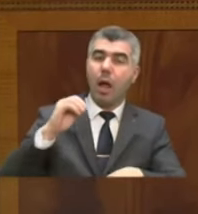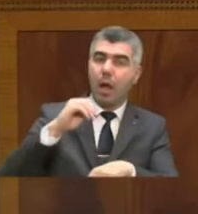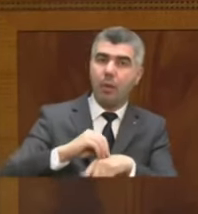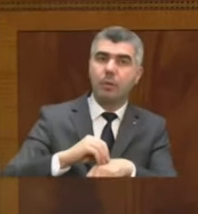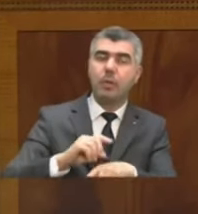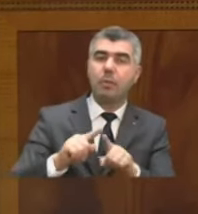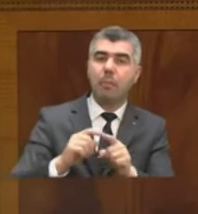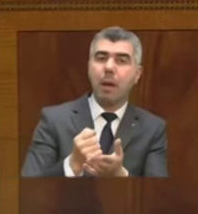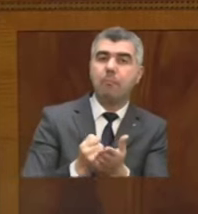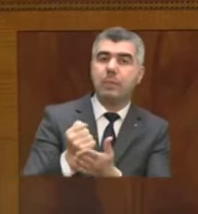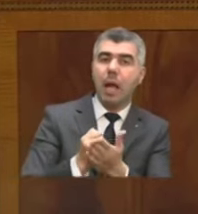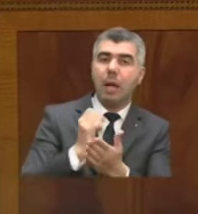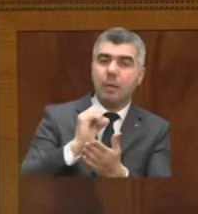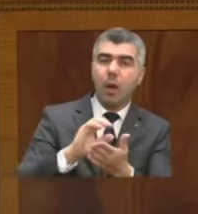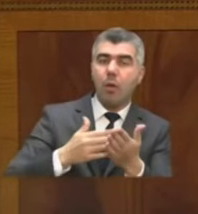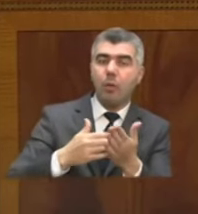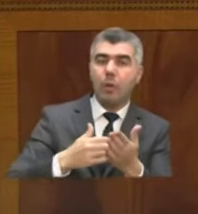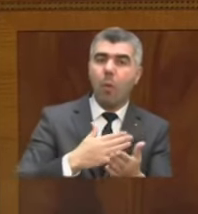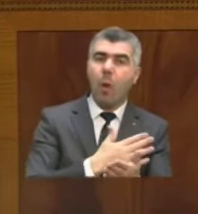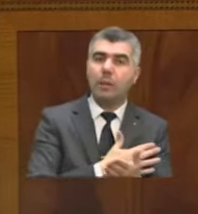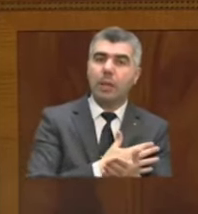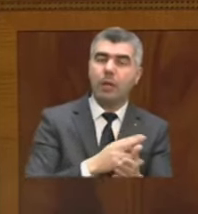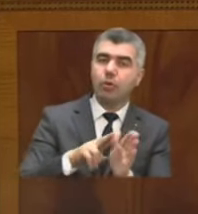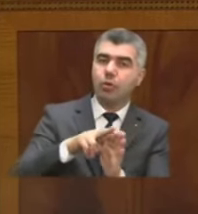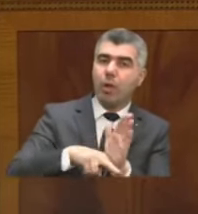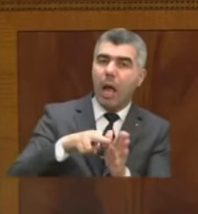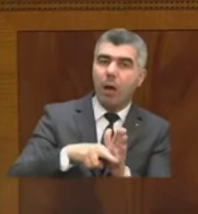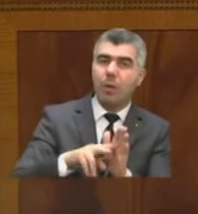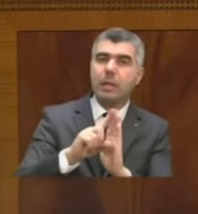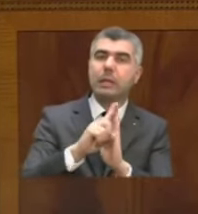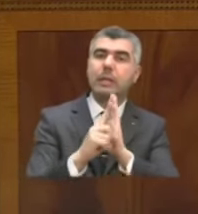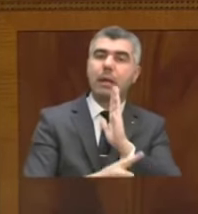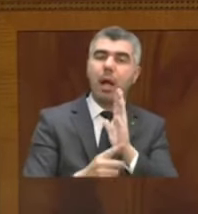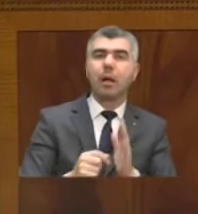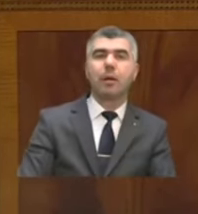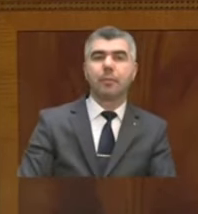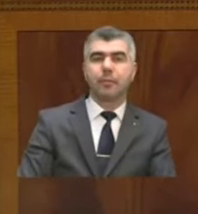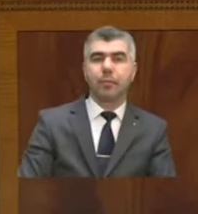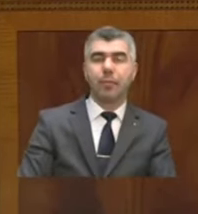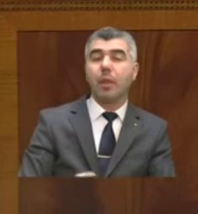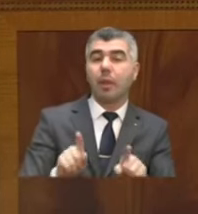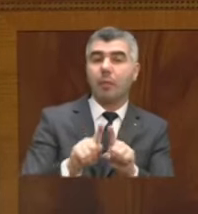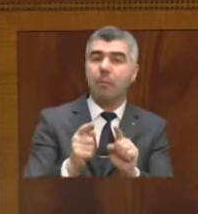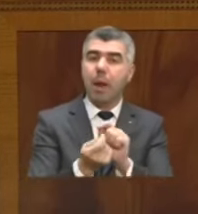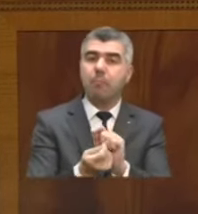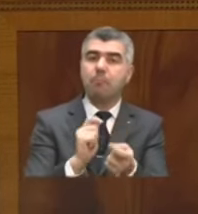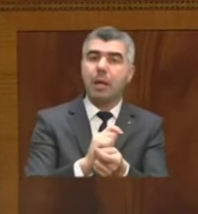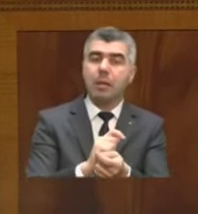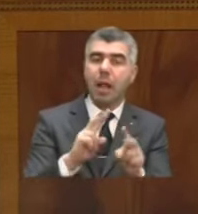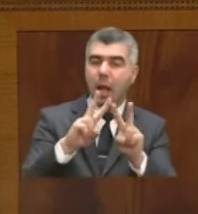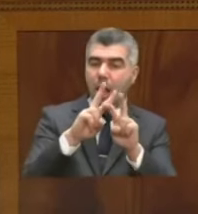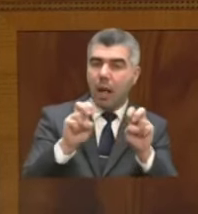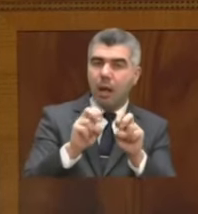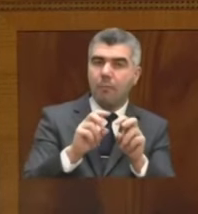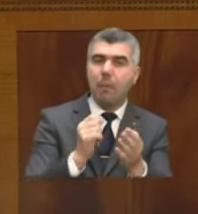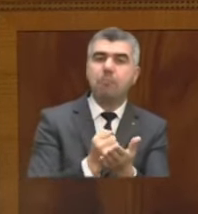إجراء الامتحانات الموحدة الوطنية والجهوية والإقليمية بأسبوع مع مراجعة عدد فروض المراقبة